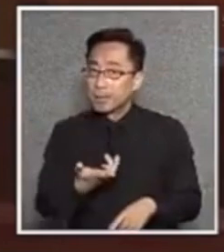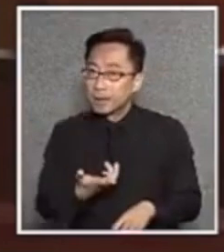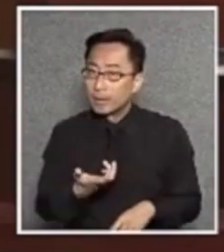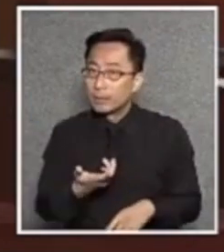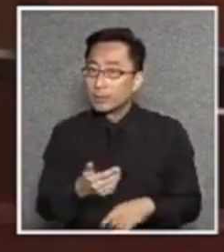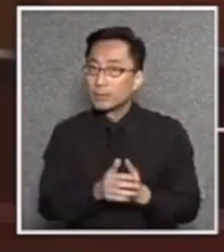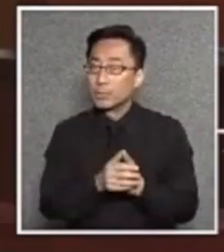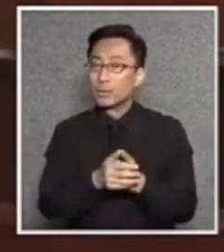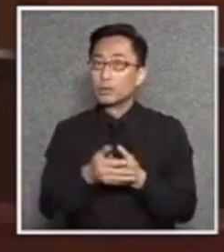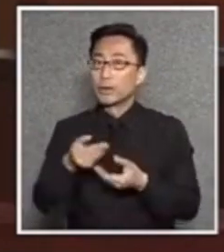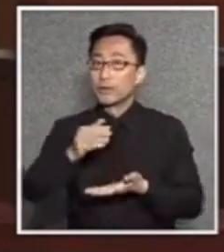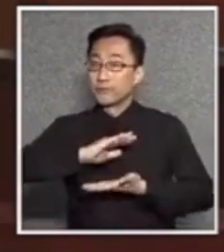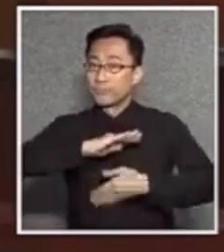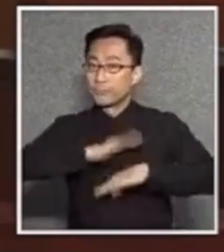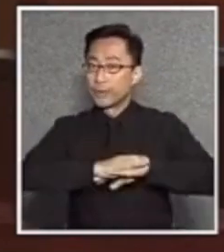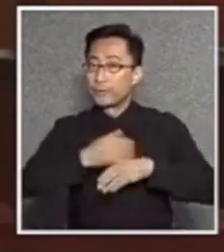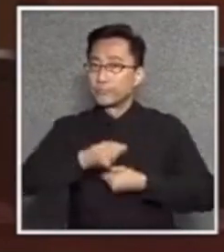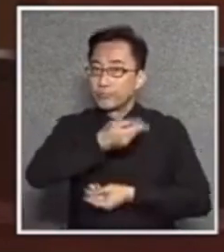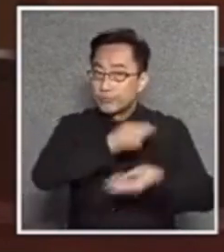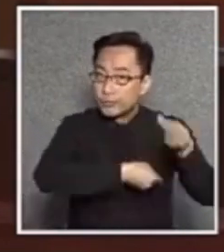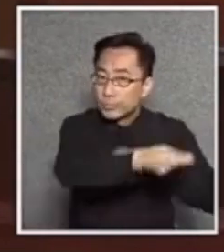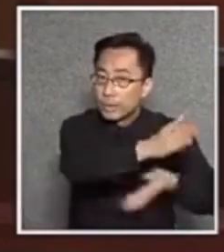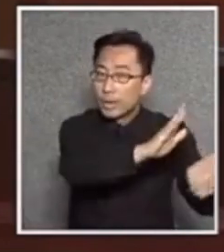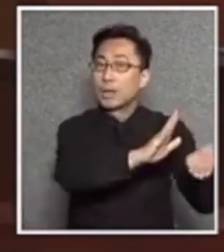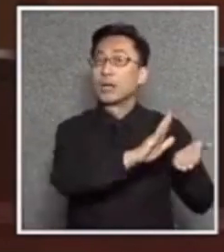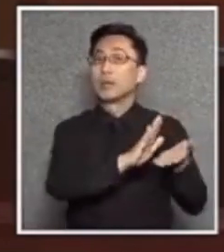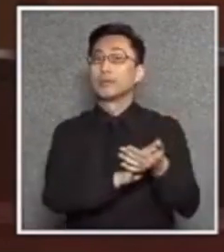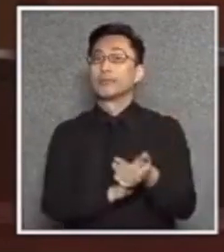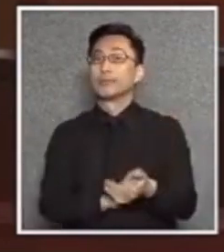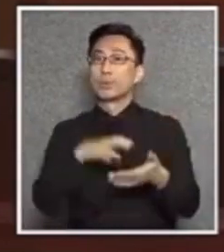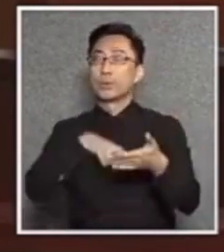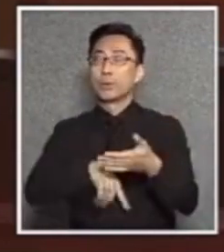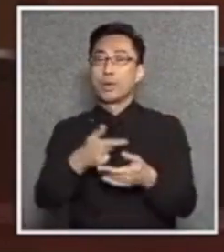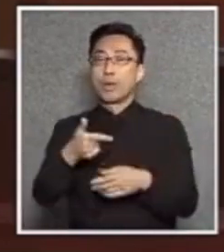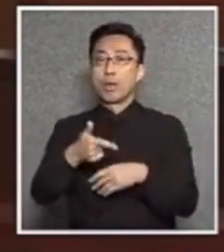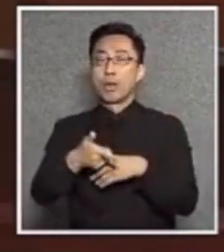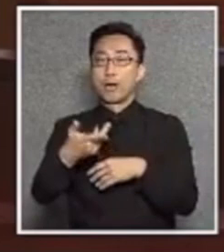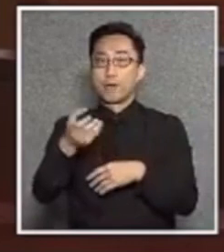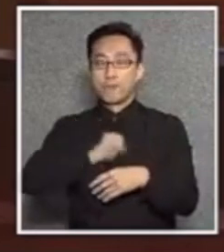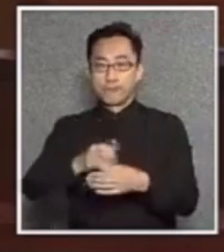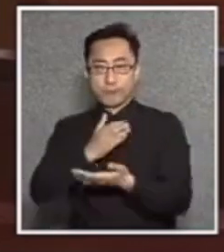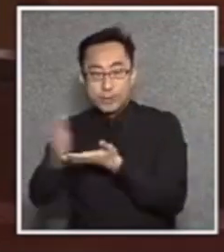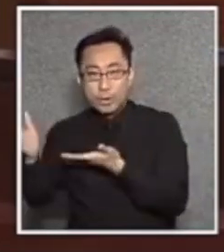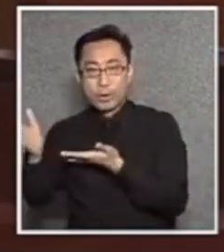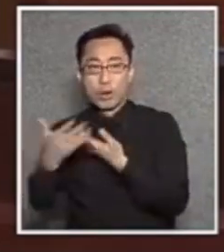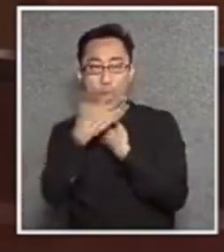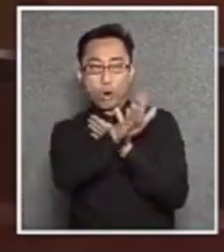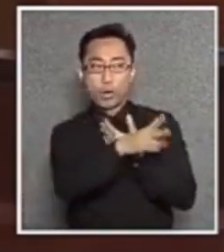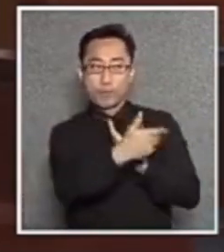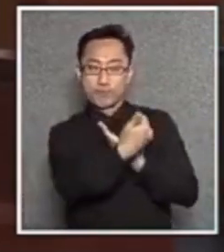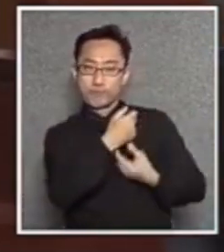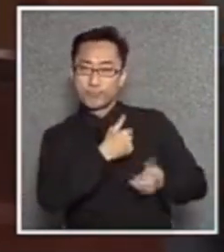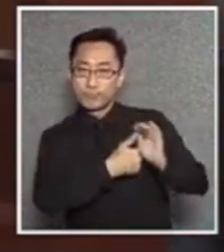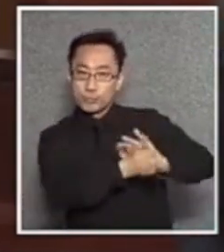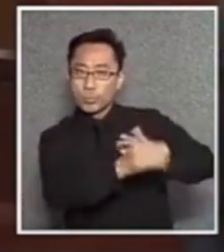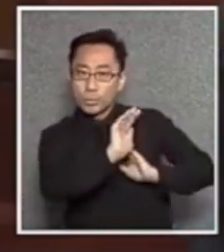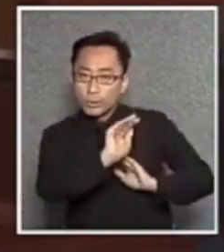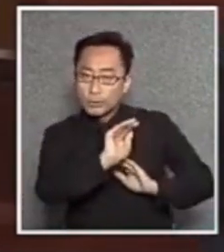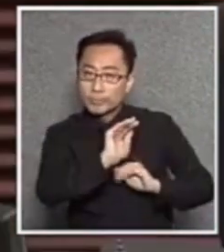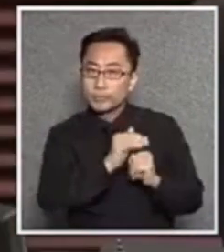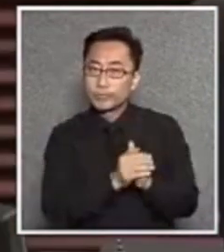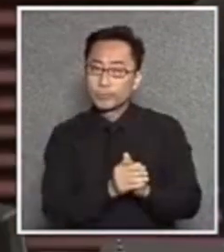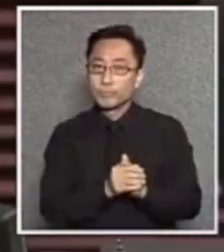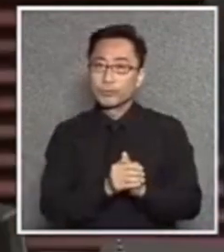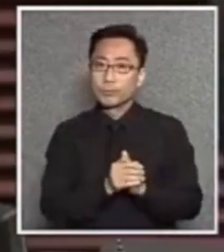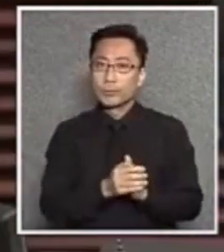要流傳後世啊！呢篇文幾好啊，內除港賊，外抗極權，係咪好嘢啊？主席，係咪？梁振英